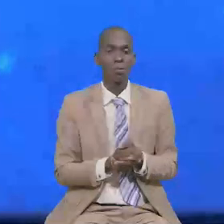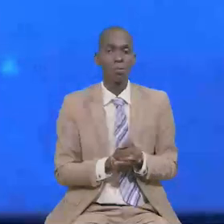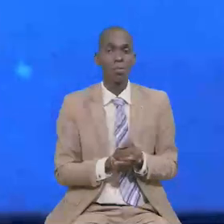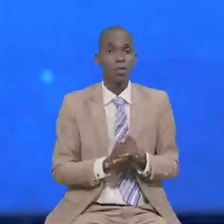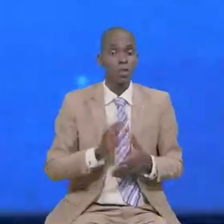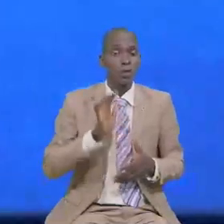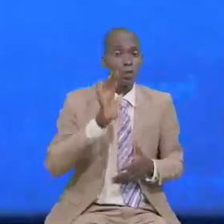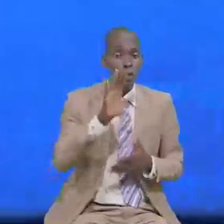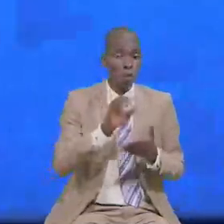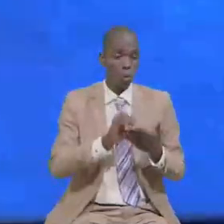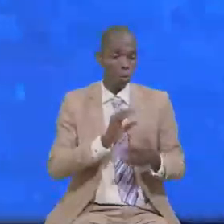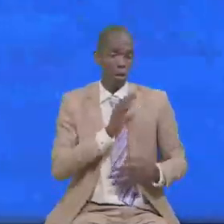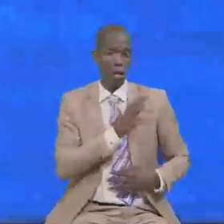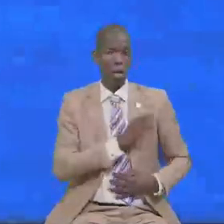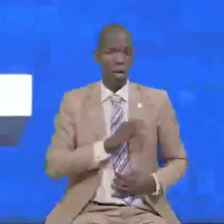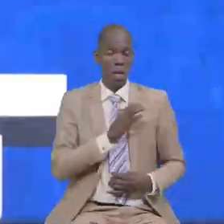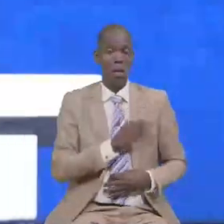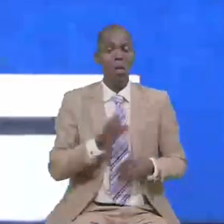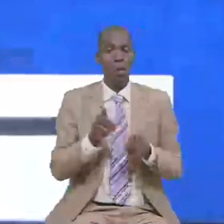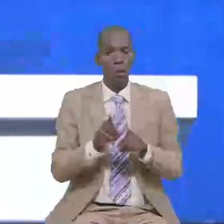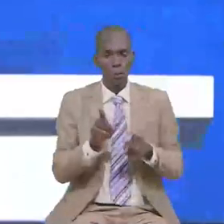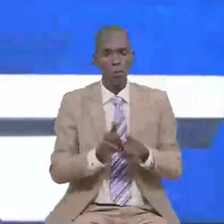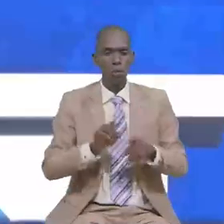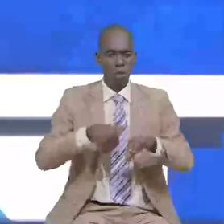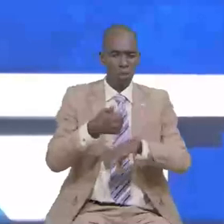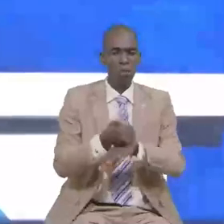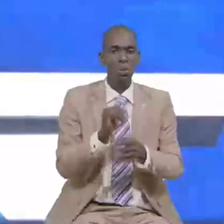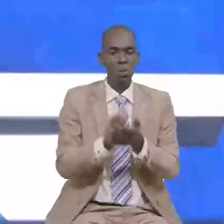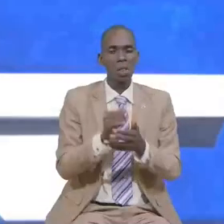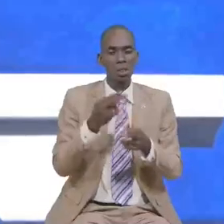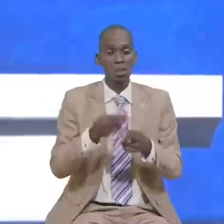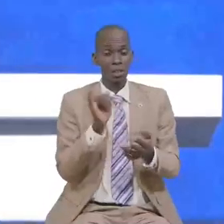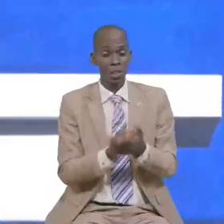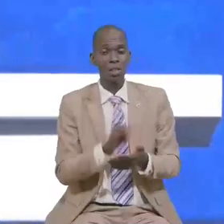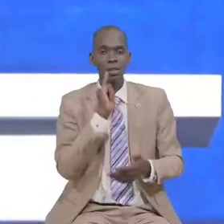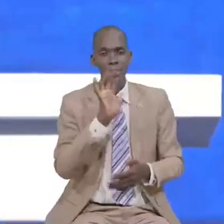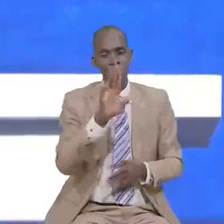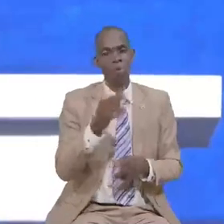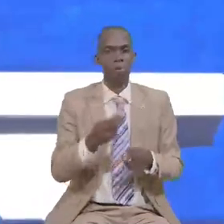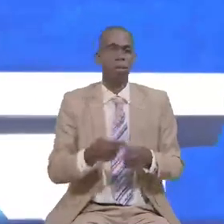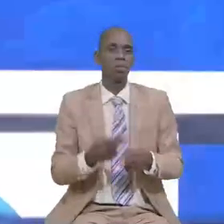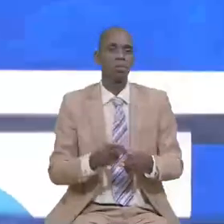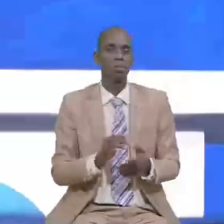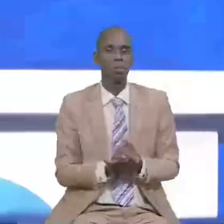Ton caractère te confère ce nom. Que ça, c'est ton nom.